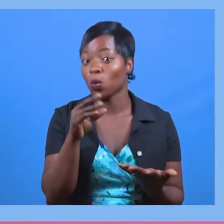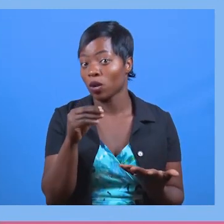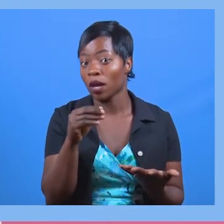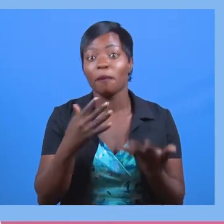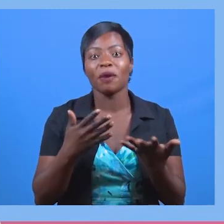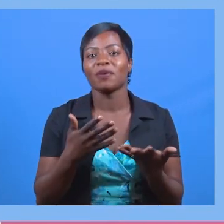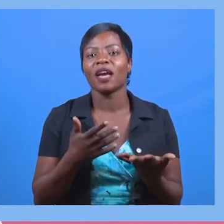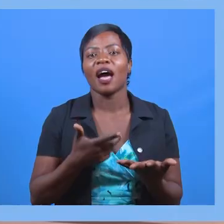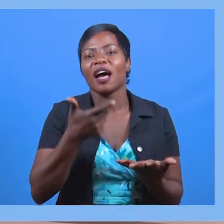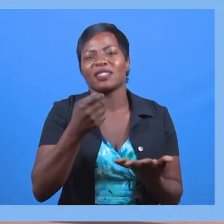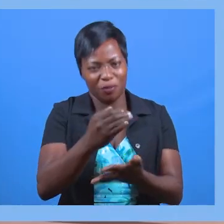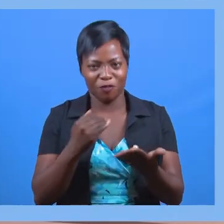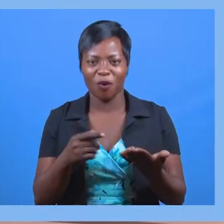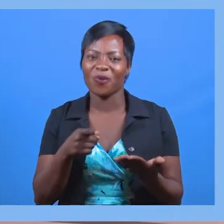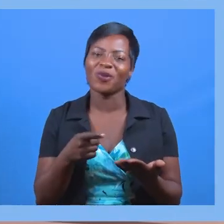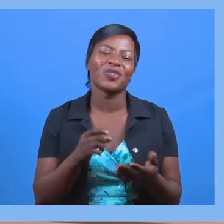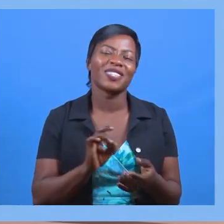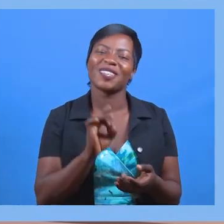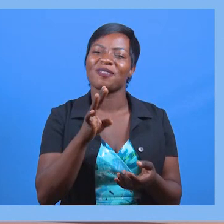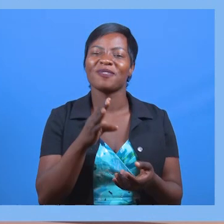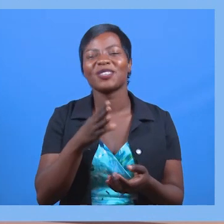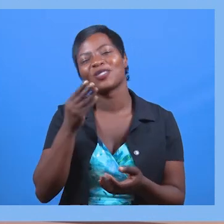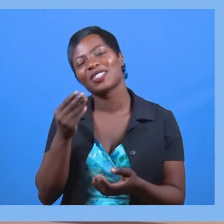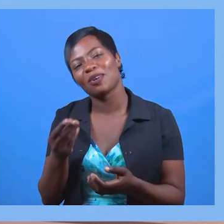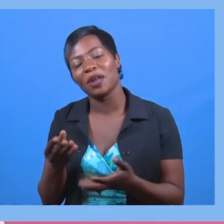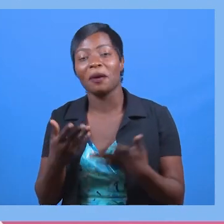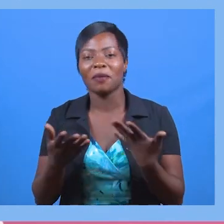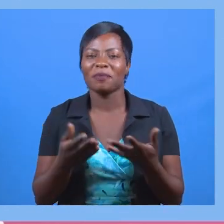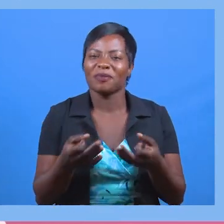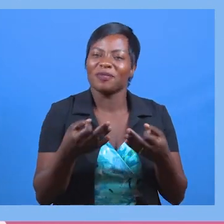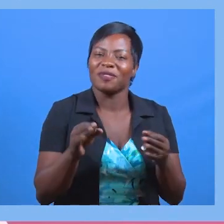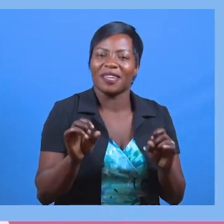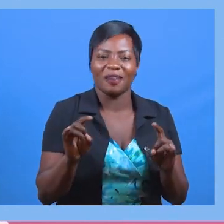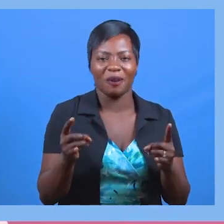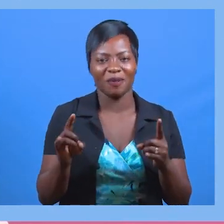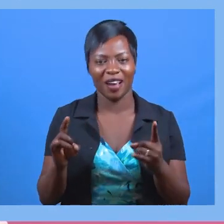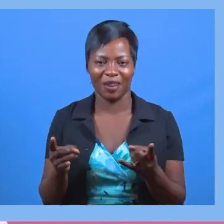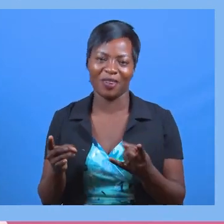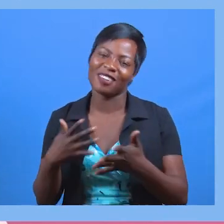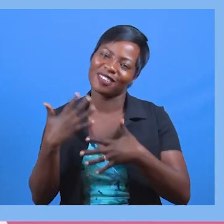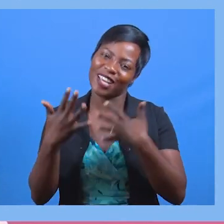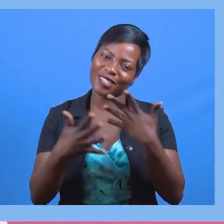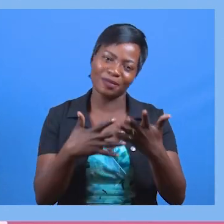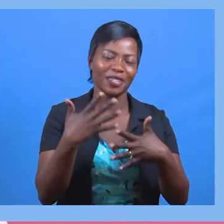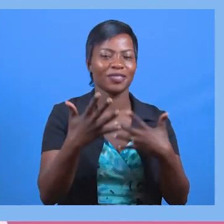kana kumbovabvunza. Zvichienderana nekusununguka kwaakaita pashanya